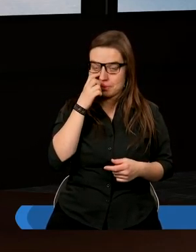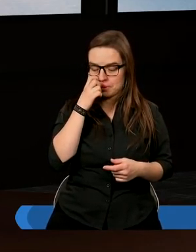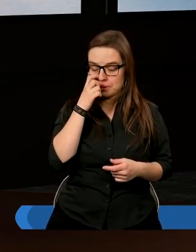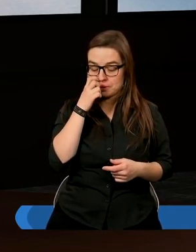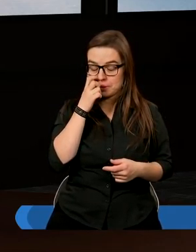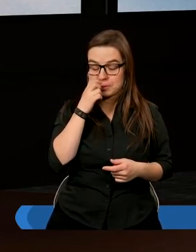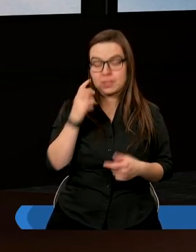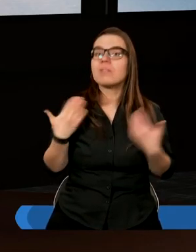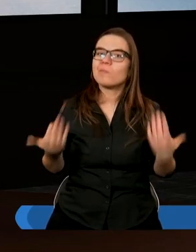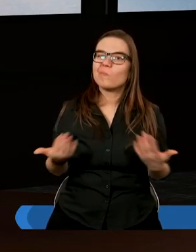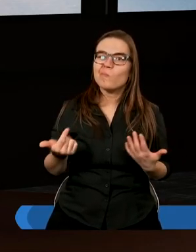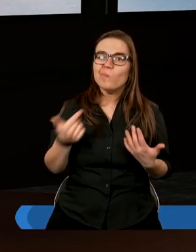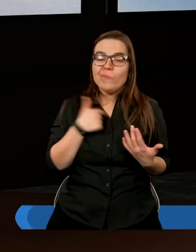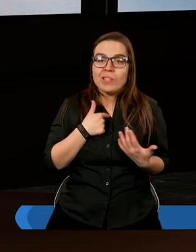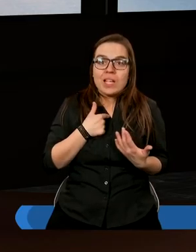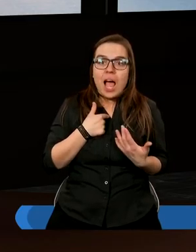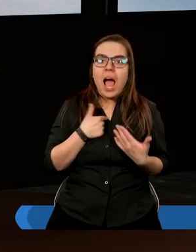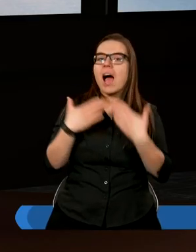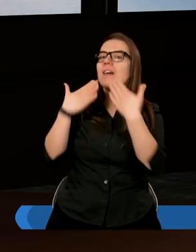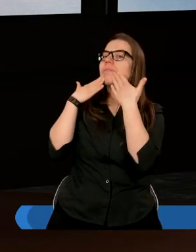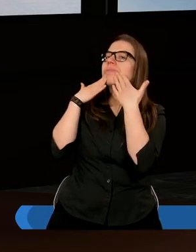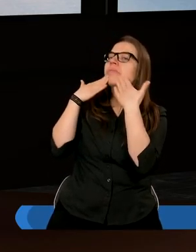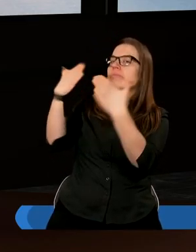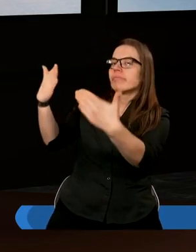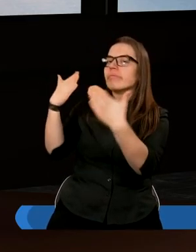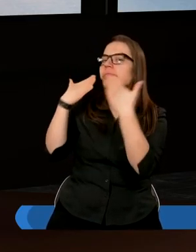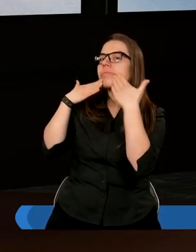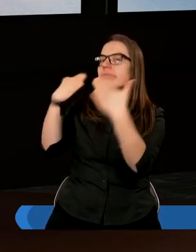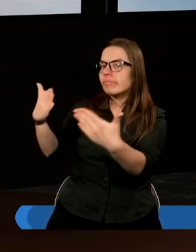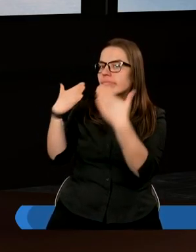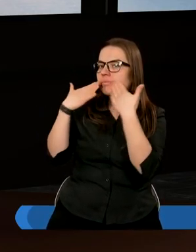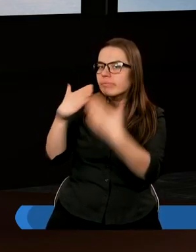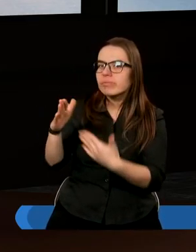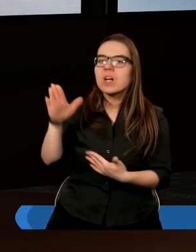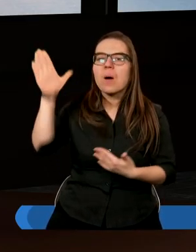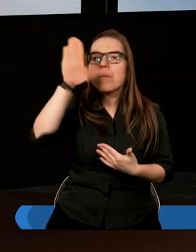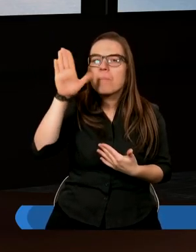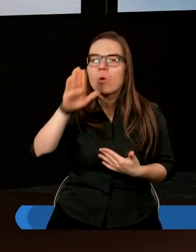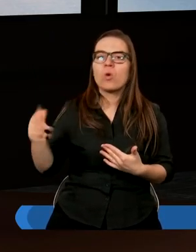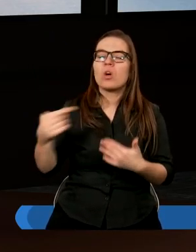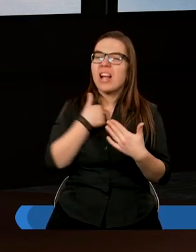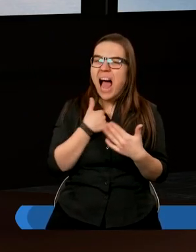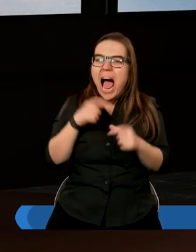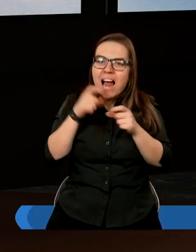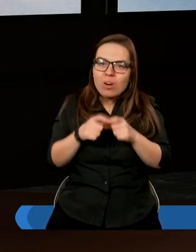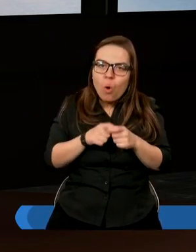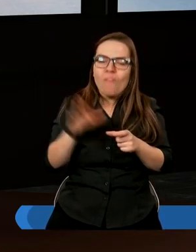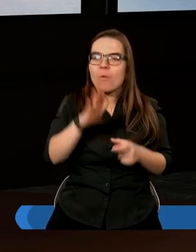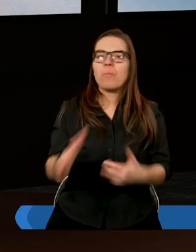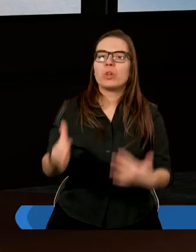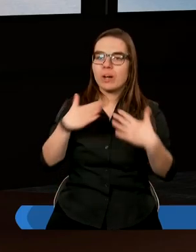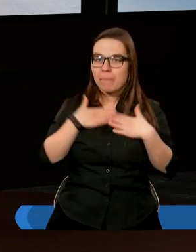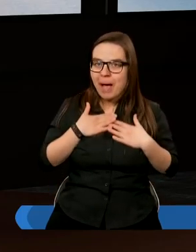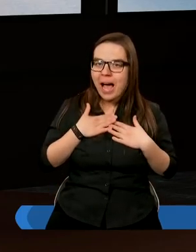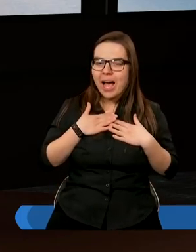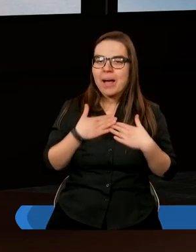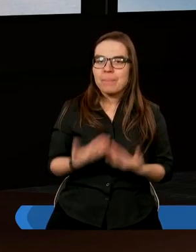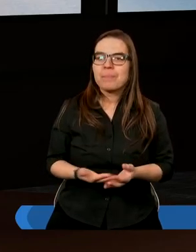No, ja byłam taka wdzięczna Bogu, że, że, że mamy Słowo Boże, że,